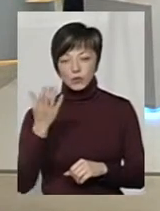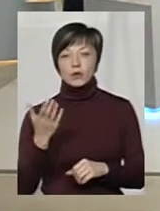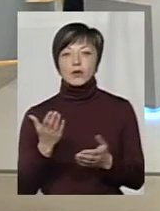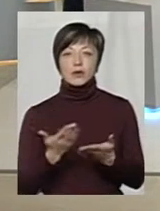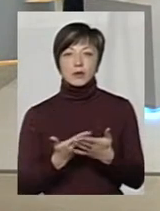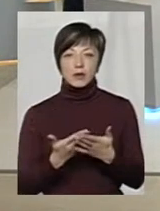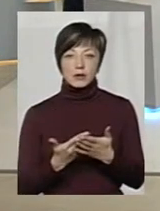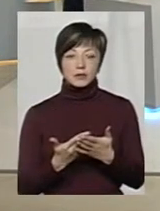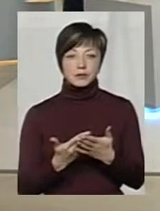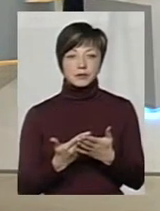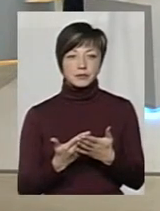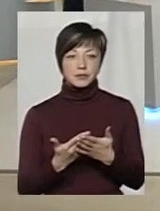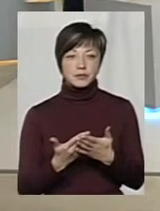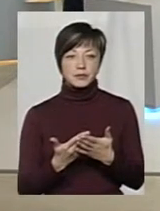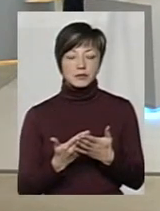виглядає капітулянським.